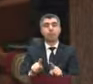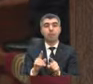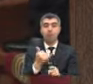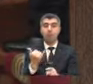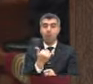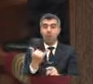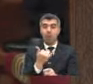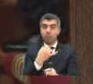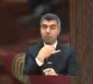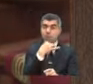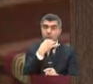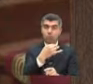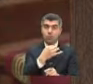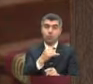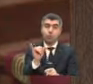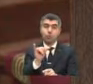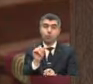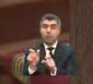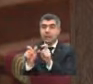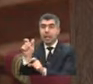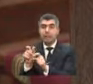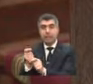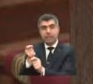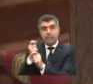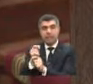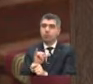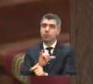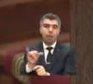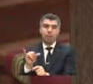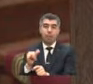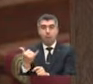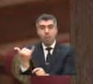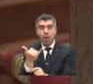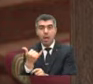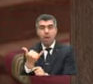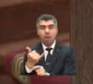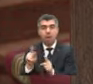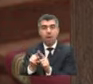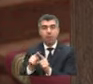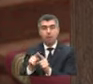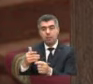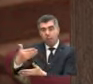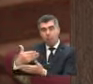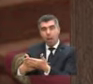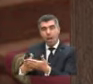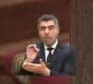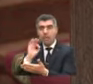عندي، انا ما كيهمنيش شكون اللي كيصيد، انا اللي كيهمني واش لا ريسورس الي بروتيجي